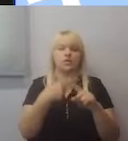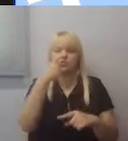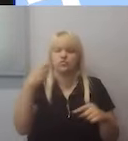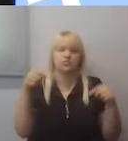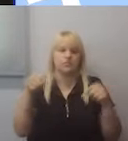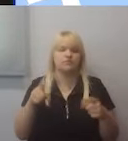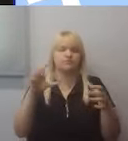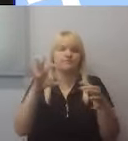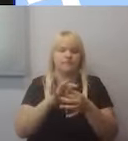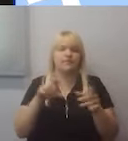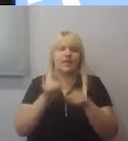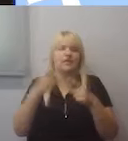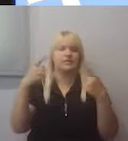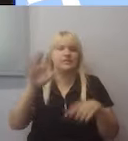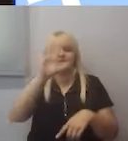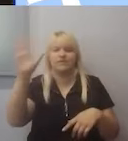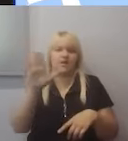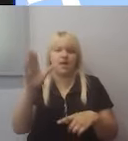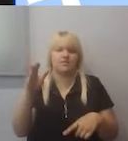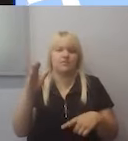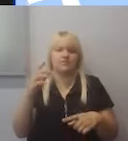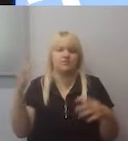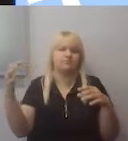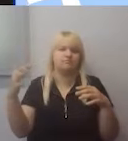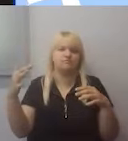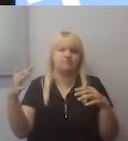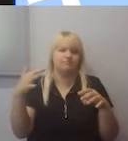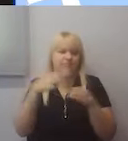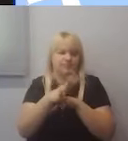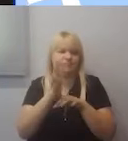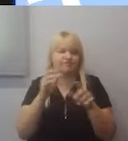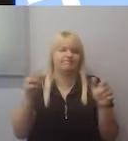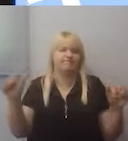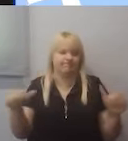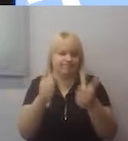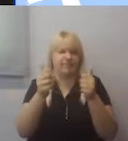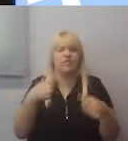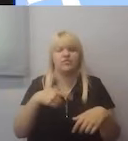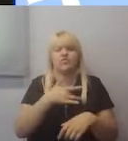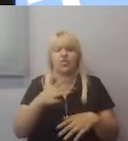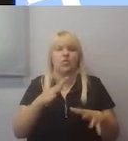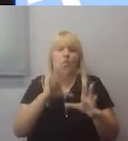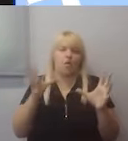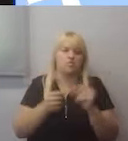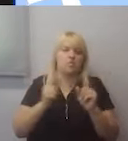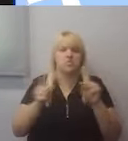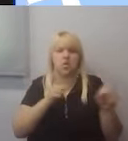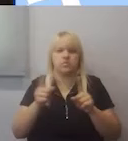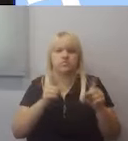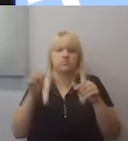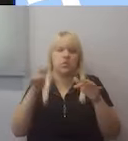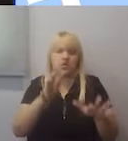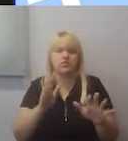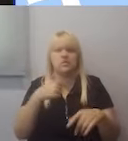x stundu citās valstīs un noteikti notiks arī kopēji mobilizēšanās procesi es kaut kā nedomāju ka izolēti tas notiks